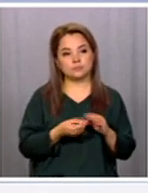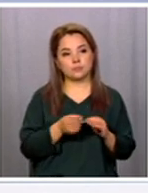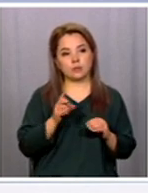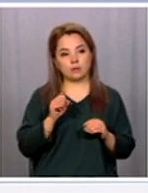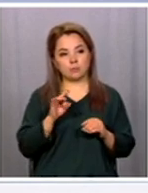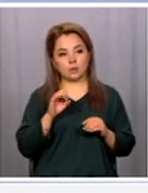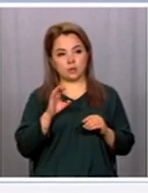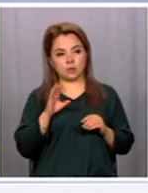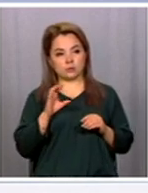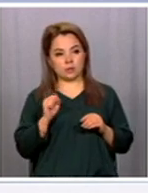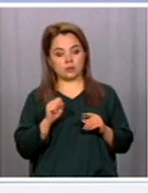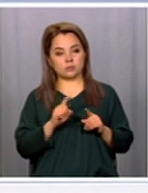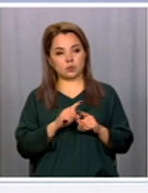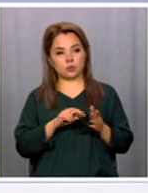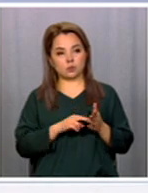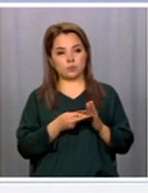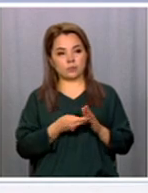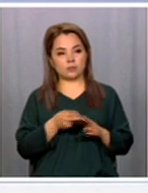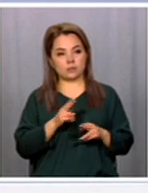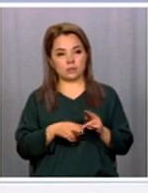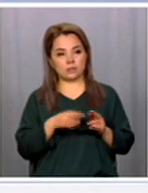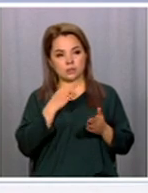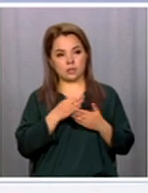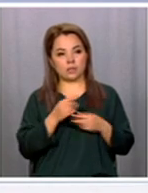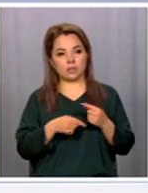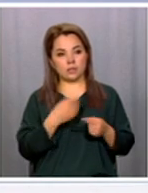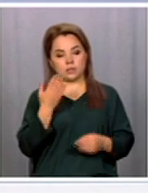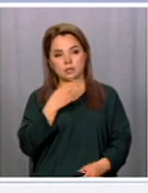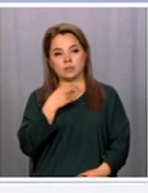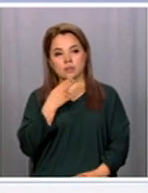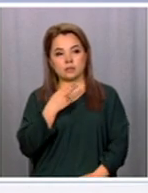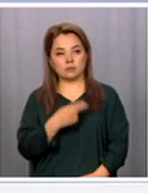жоспарына тоқталатын болсақ, келесі кестеге назар